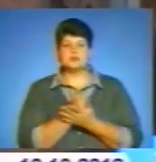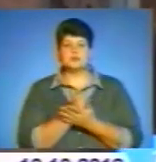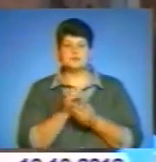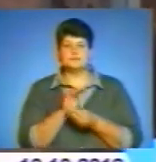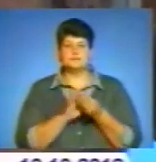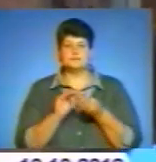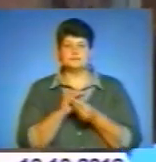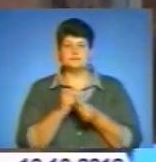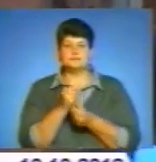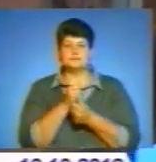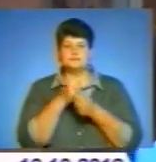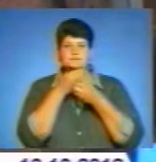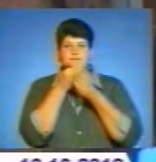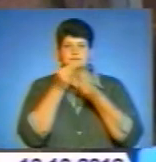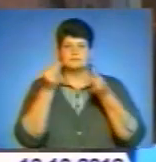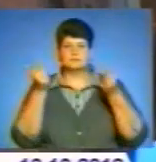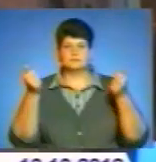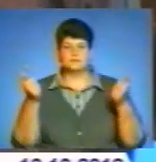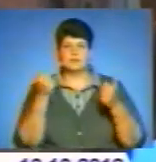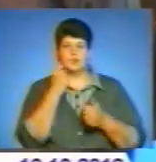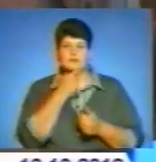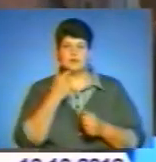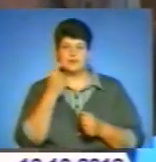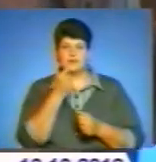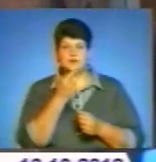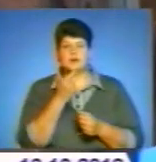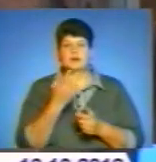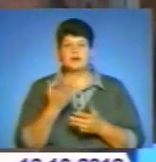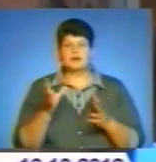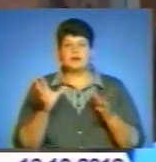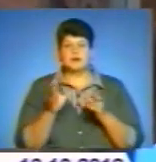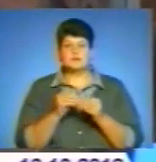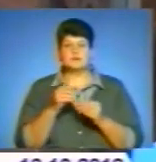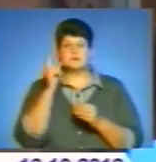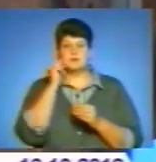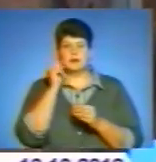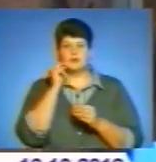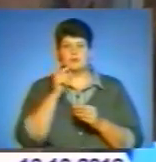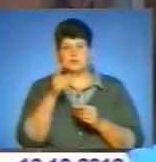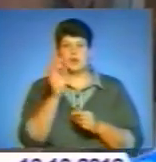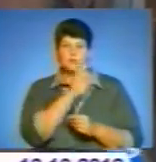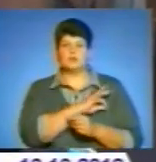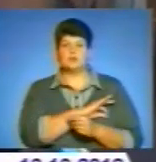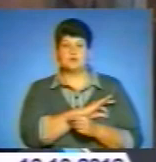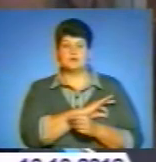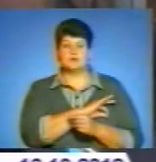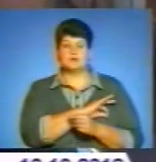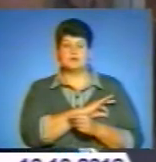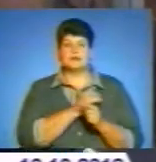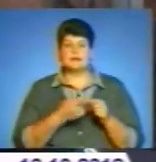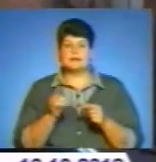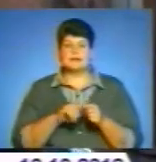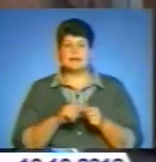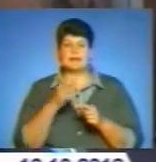її не запиваю, тільки я її смокчу в ротовій порожнині, щоб вона сполучалася зі слюною. Бо слюна наша